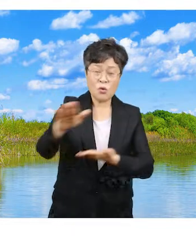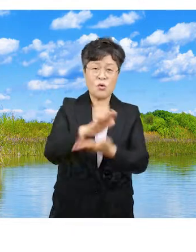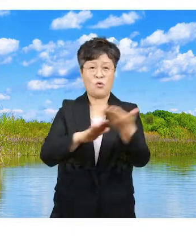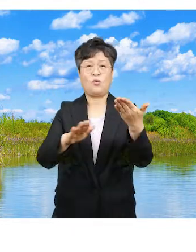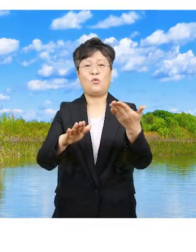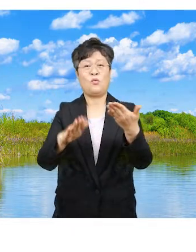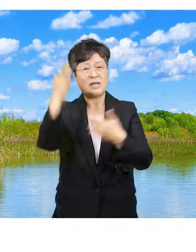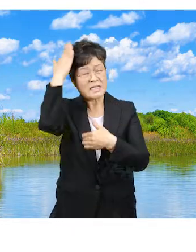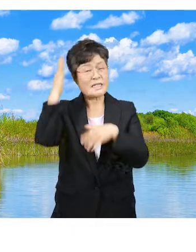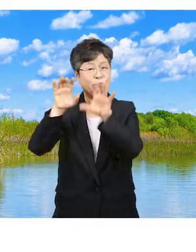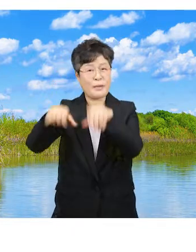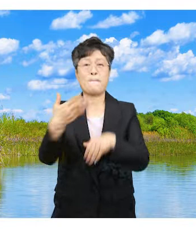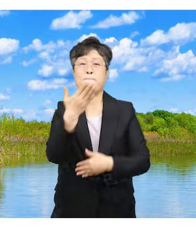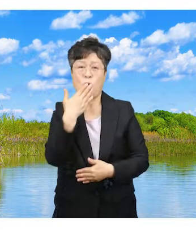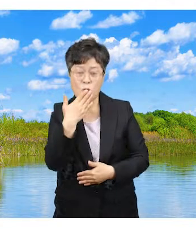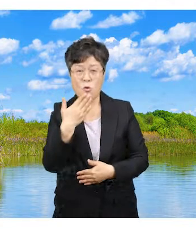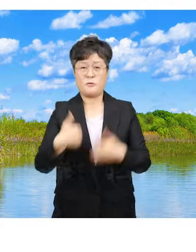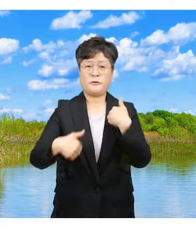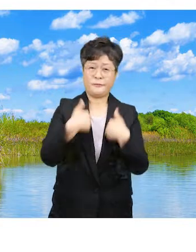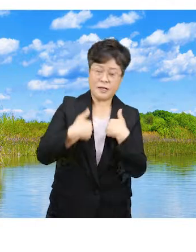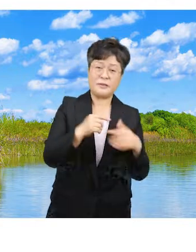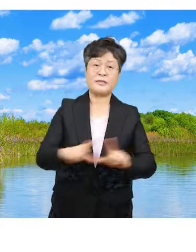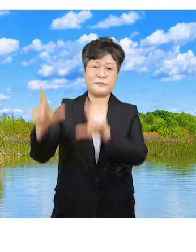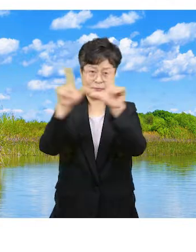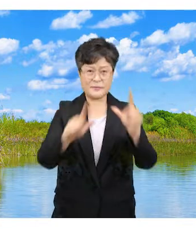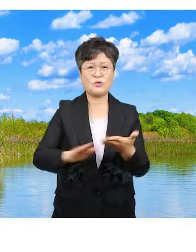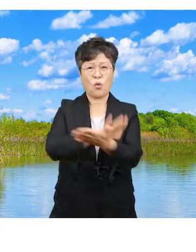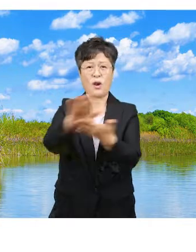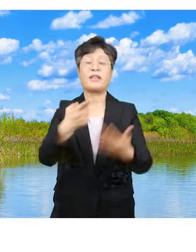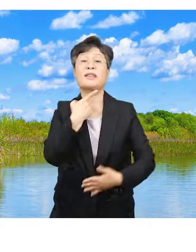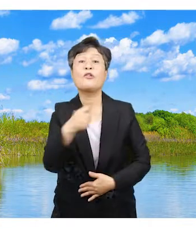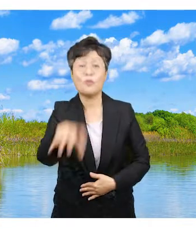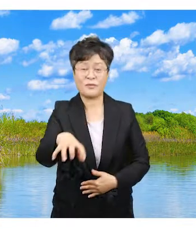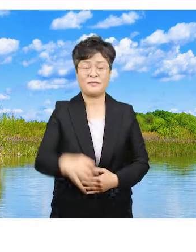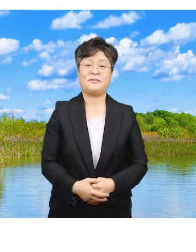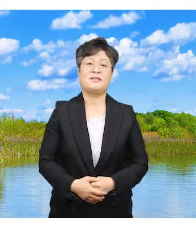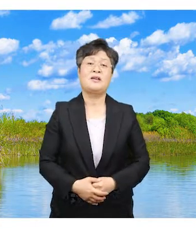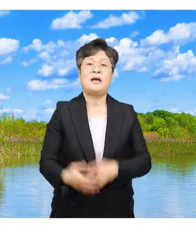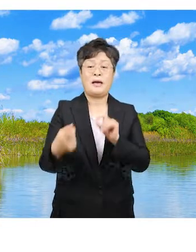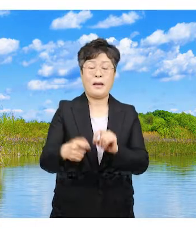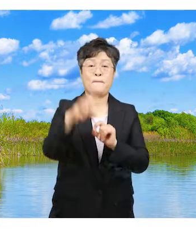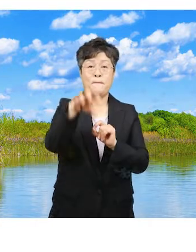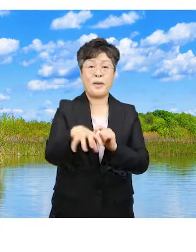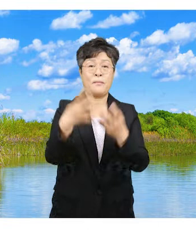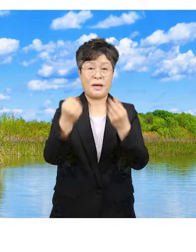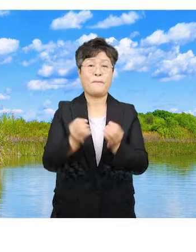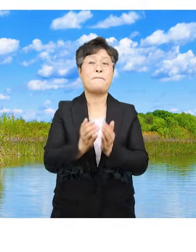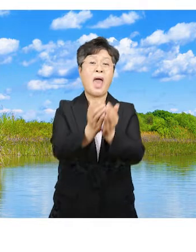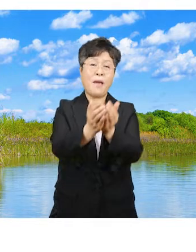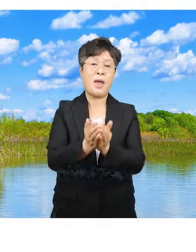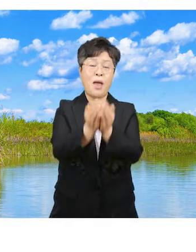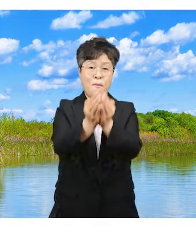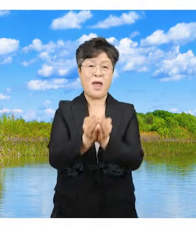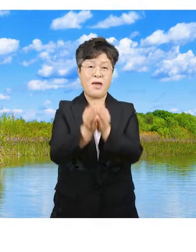옆에서 아주 김밥도 먹으면서 흥미롭게 즐기기도 했었죠. 그리고 그 앞에 많은 그런 배들이